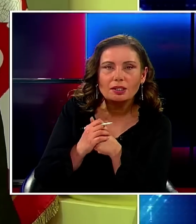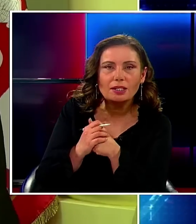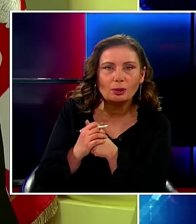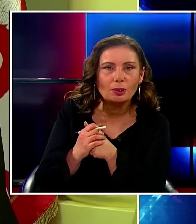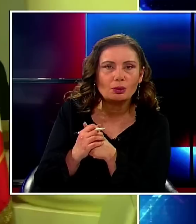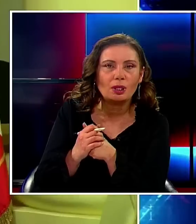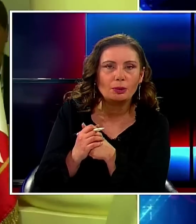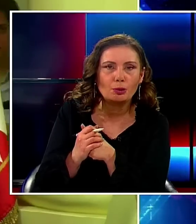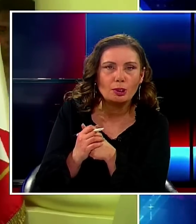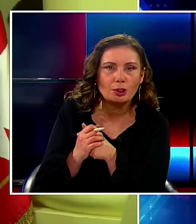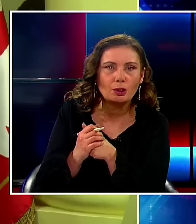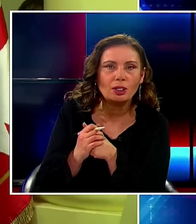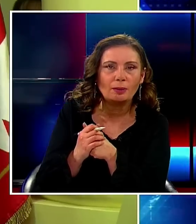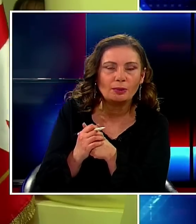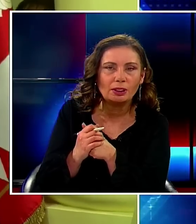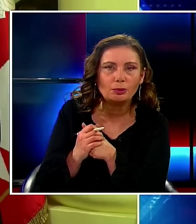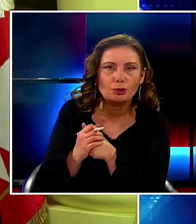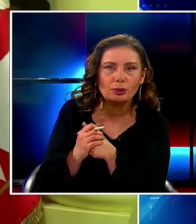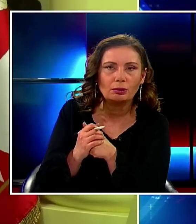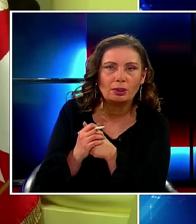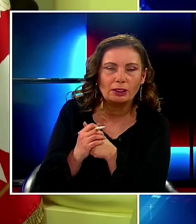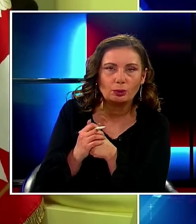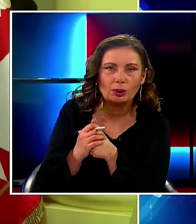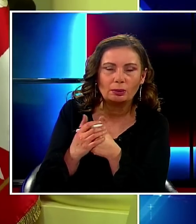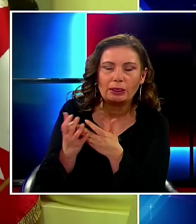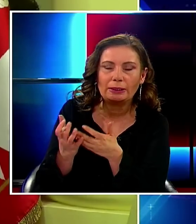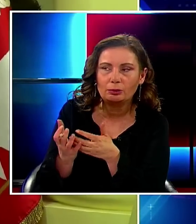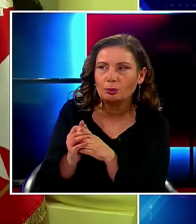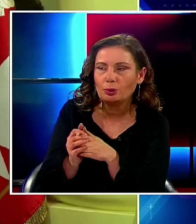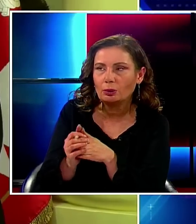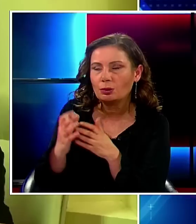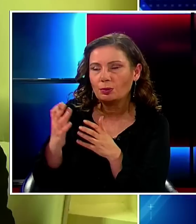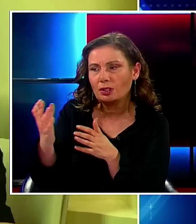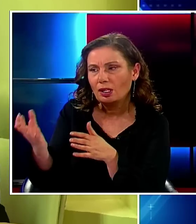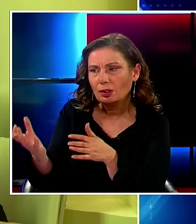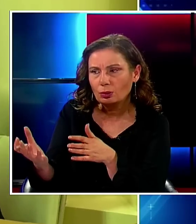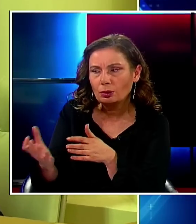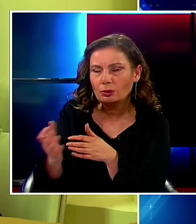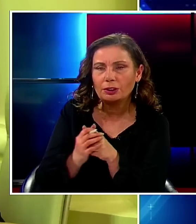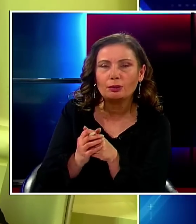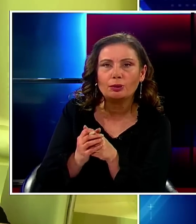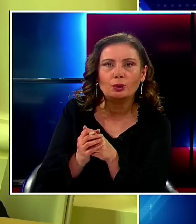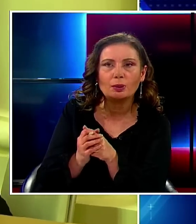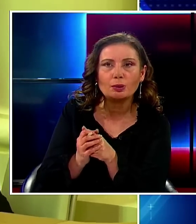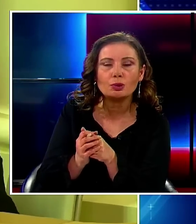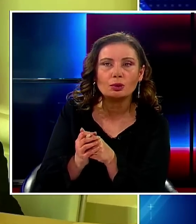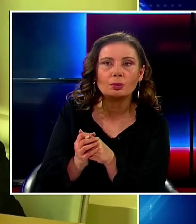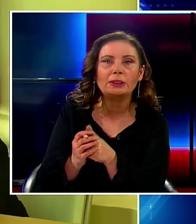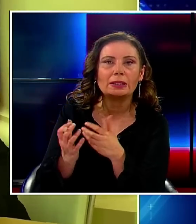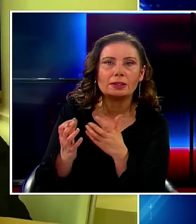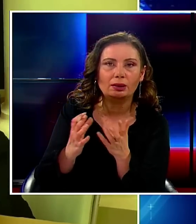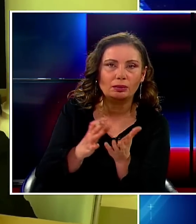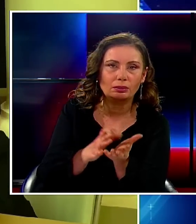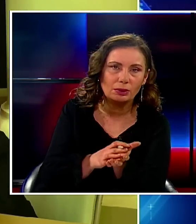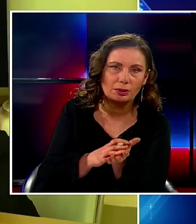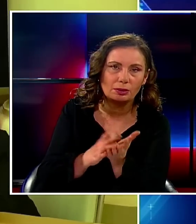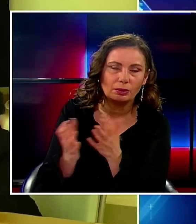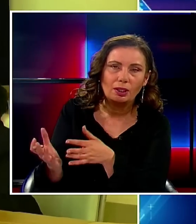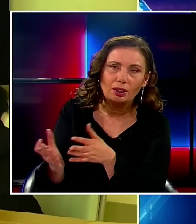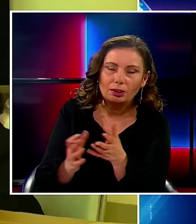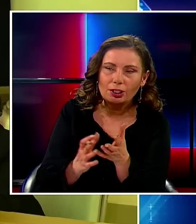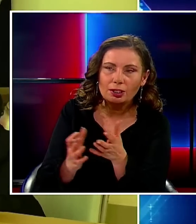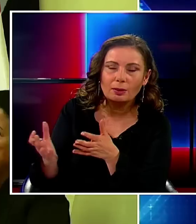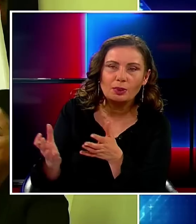კონტექსტში სალომე ზურაბიშვილის როლი რამდენად მნიშვნელოვანია? თქვენ ალბათ ადევნებთ თვალყურს მის უცხოურ ინტერვიუებს, უცხოურ მედიასთან,